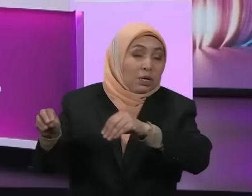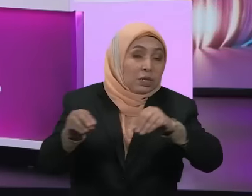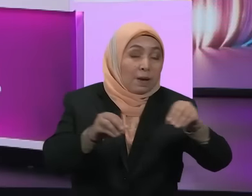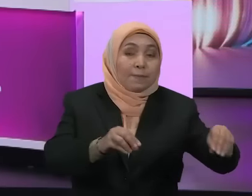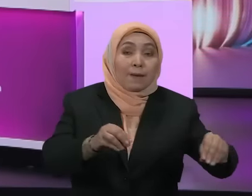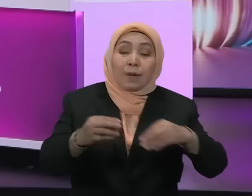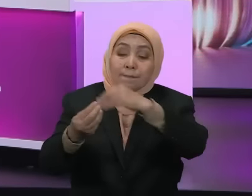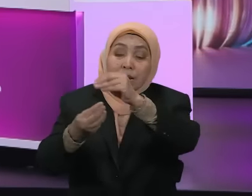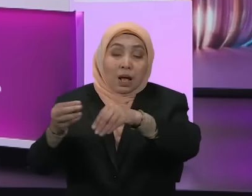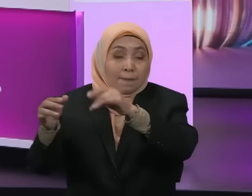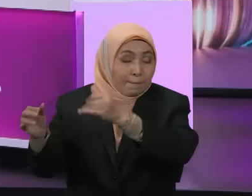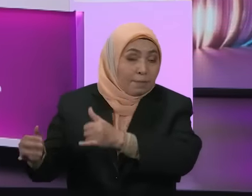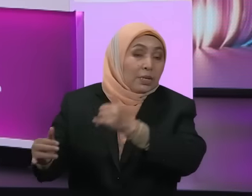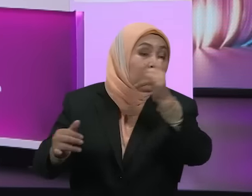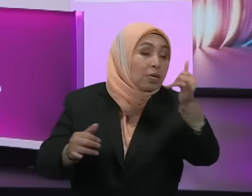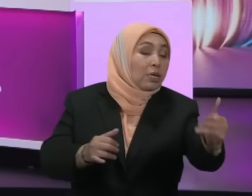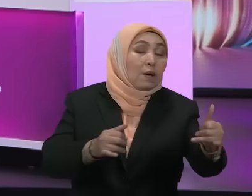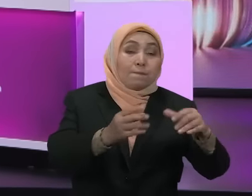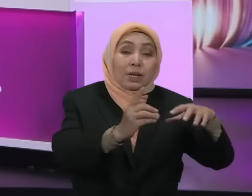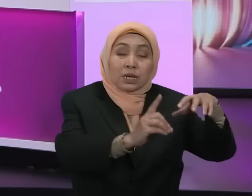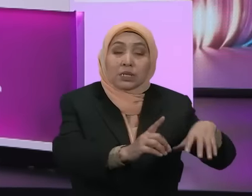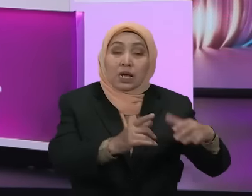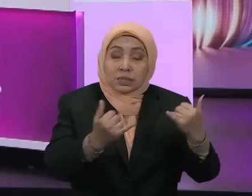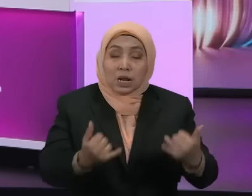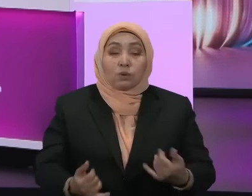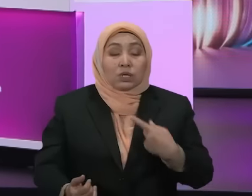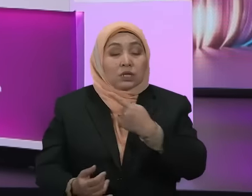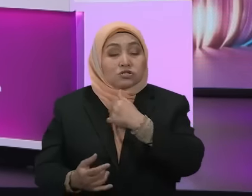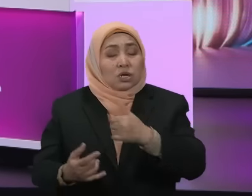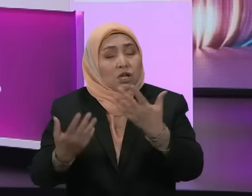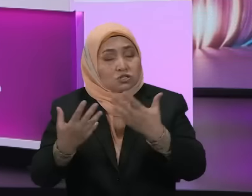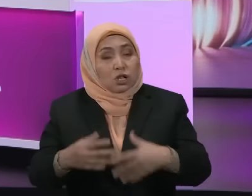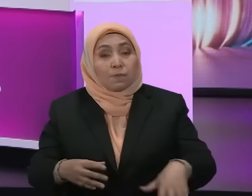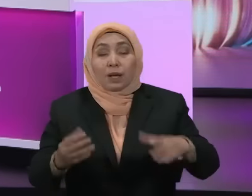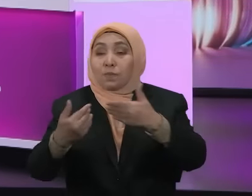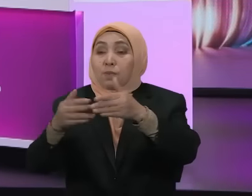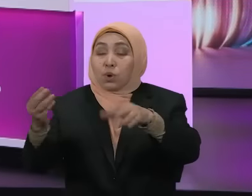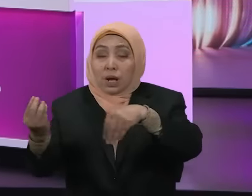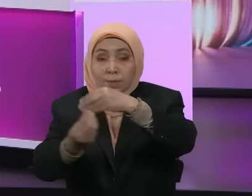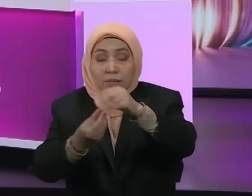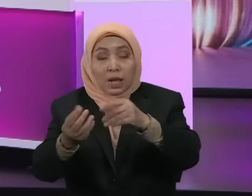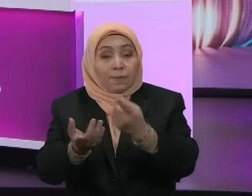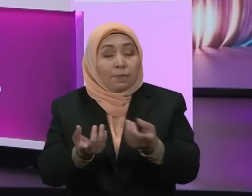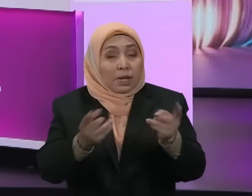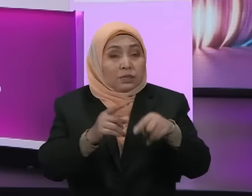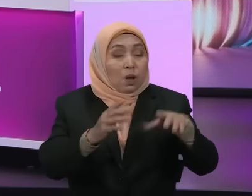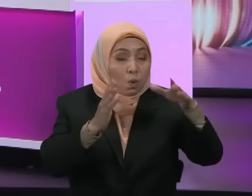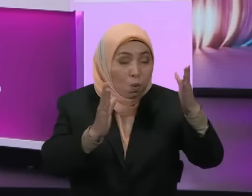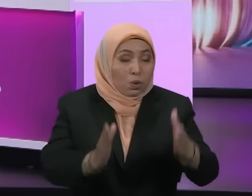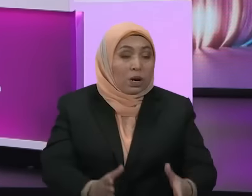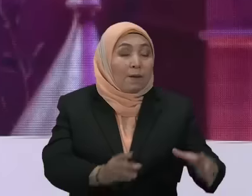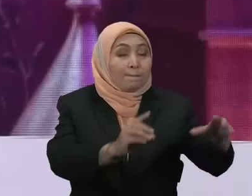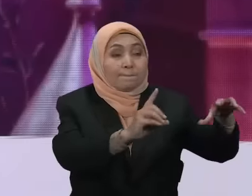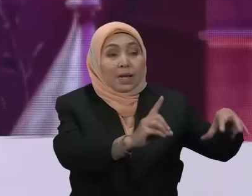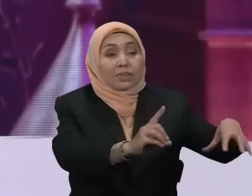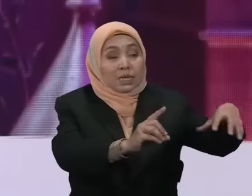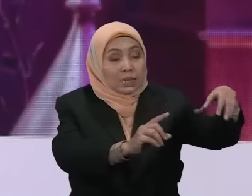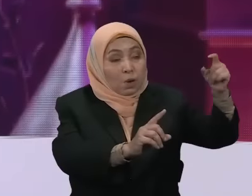Madinah. Itu muhajirin. Tetapi kali ini bila bercakap tentang wahajaru selepas Fathu Mekah, apa yang berlaku ialah orang Madinah kena pindah ke